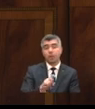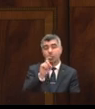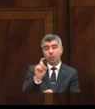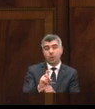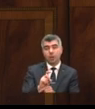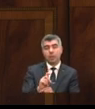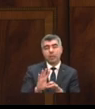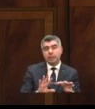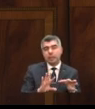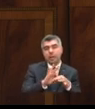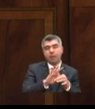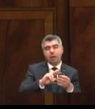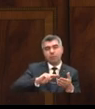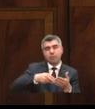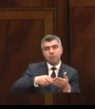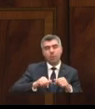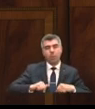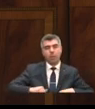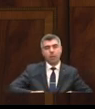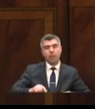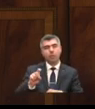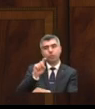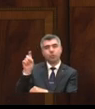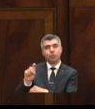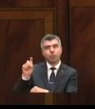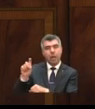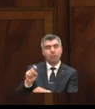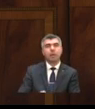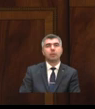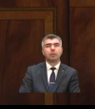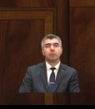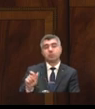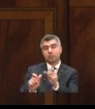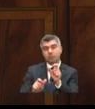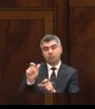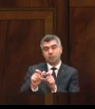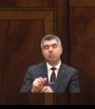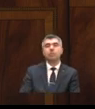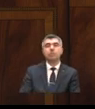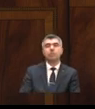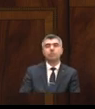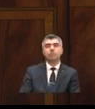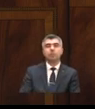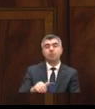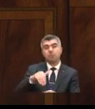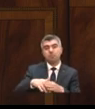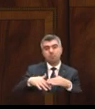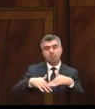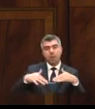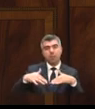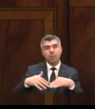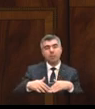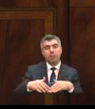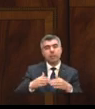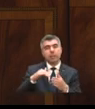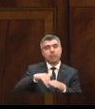تنفيذ بعض الاتفاقيات المبرمة بين الوزارة والجامعات الترابية للسيدات والسادة النواب المحترمين من الفريق الاستقلالي